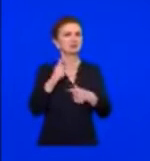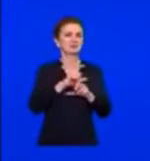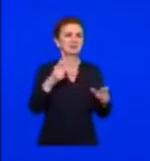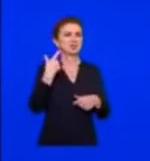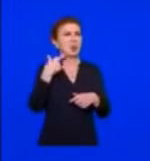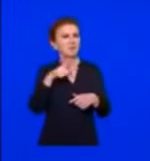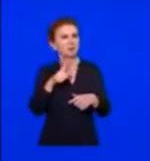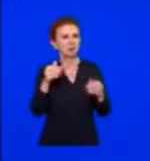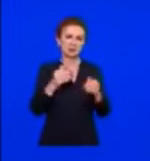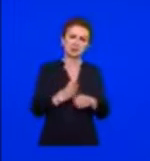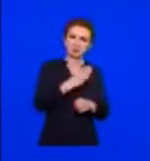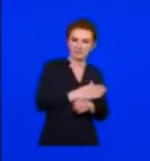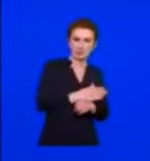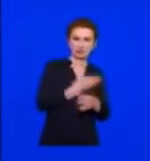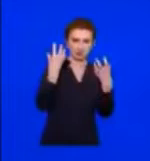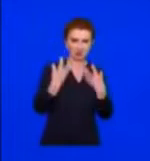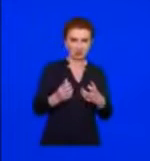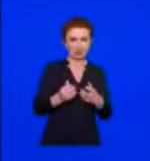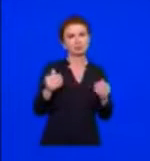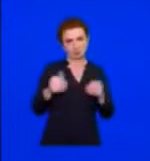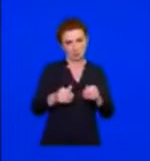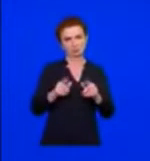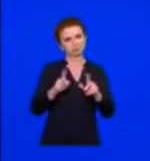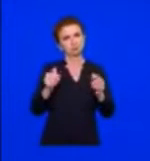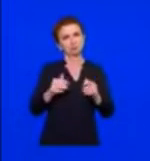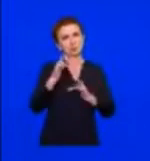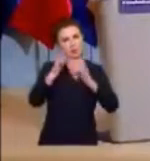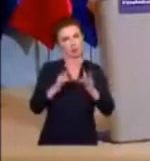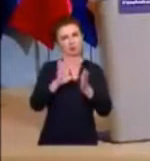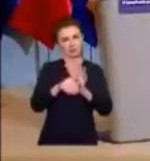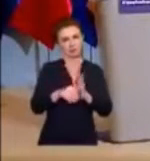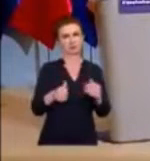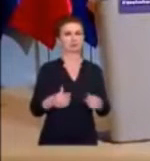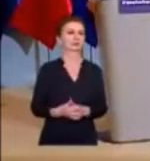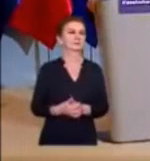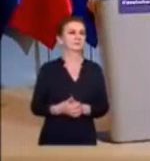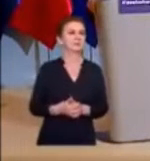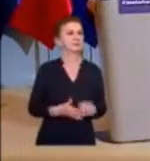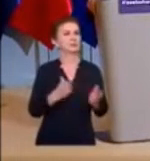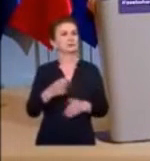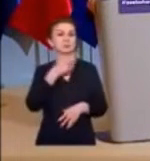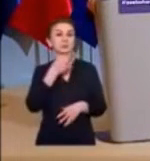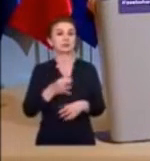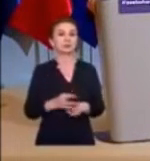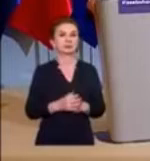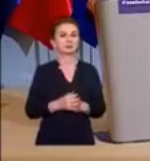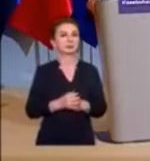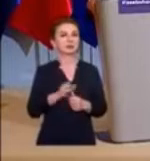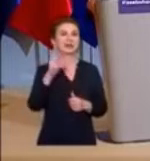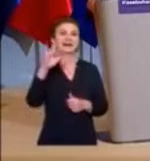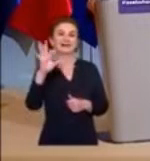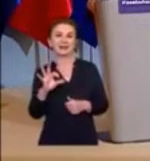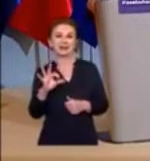a raczej wcześniej, chcemy dopuścić taką możliwość. Dziękuję bardzo. Proszę, kolejne pytanie. Redaktor Przemysław